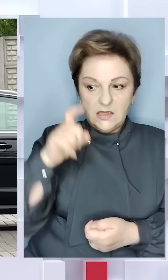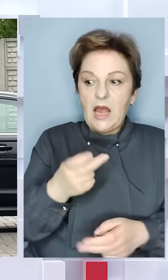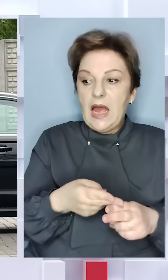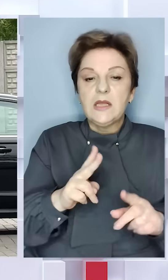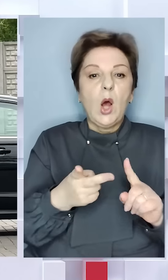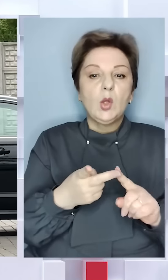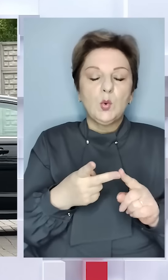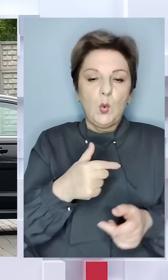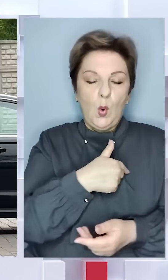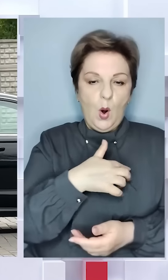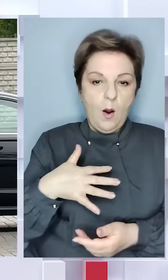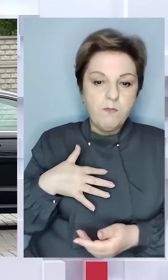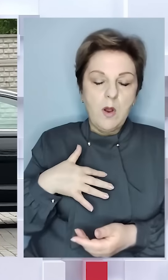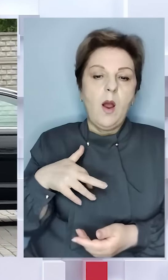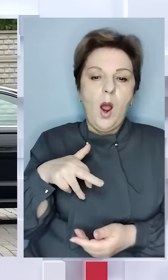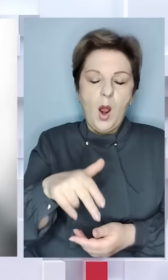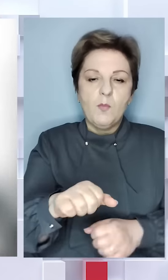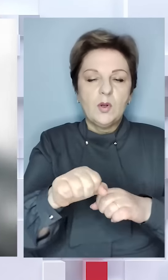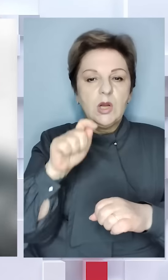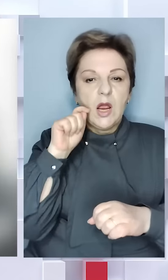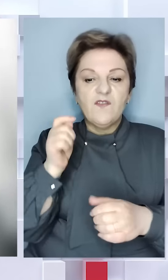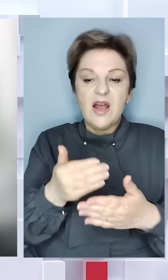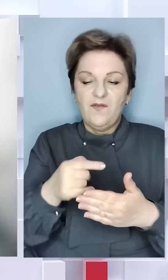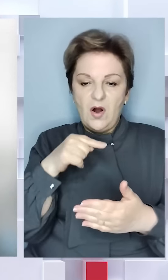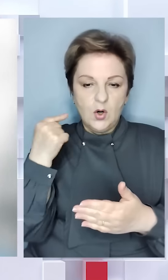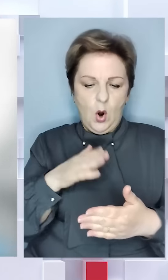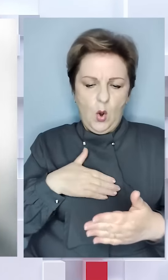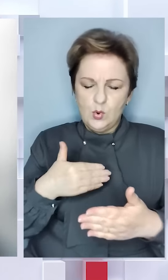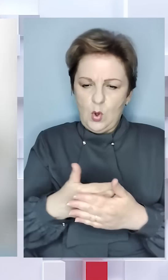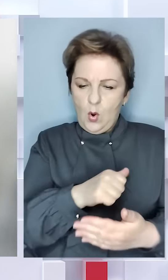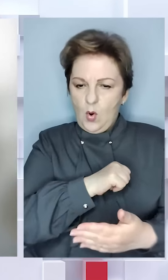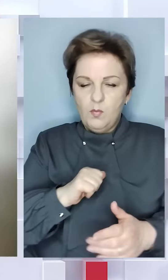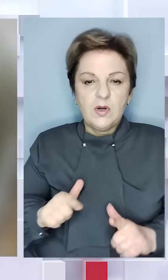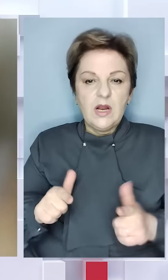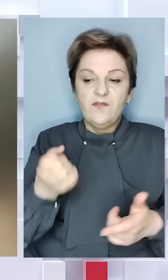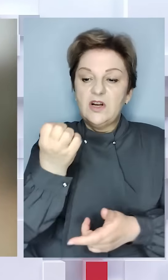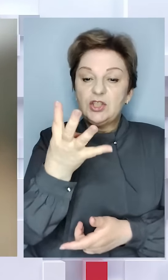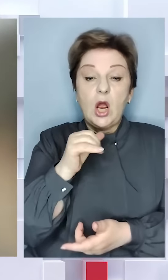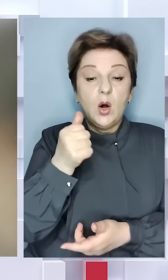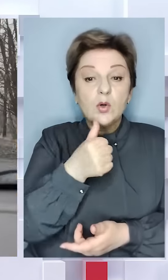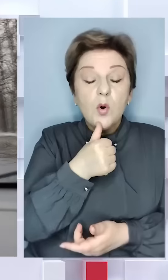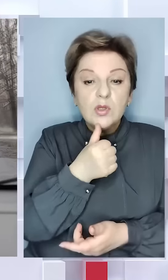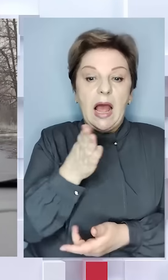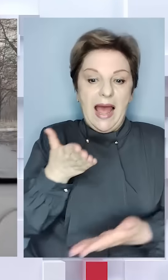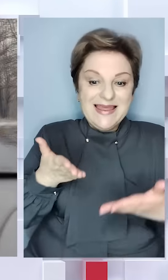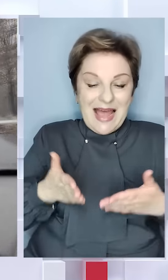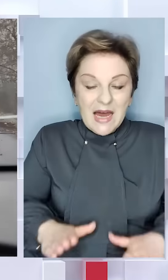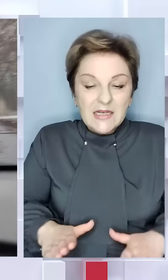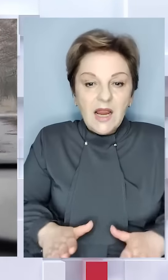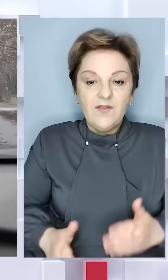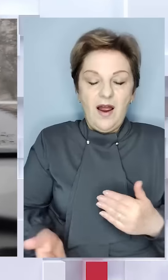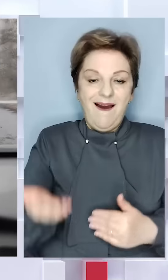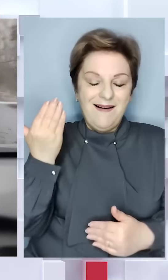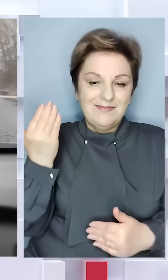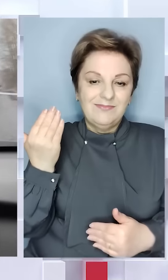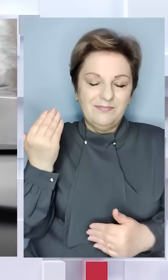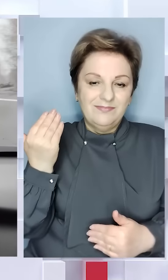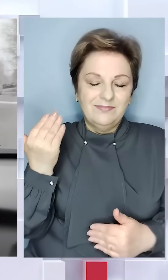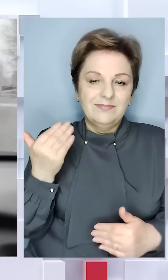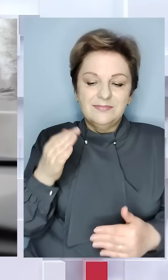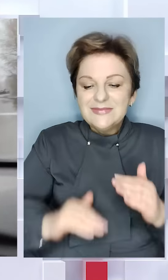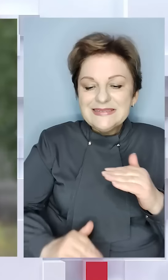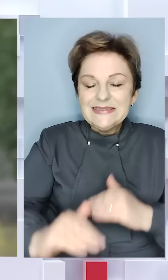його друге поранення. Пішов боронити Україну від росіян-добровольцям в 2014-му, адже народився і раннє дитинство провів